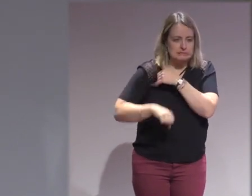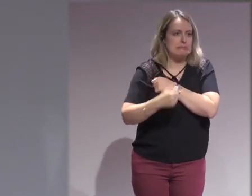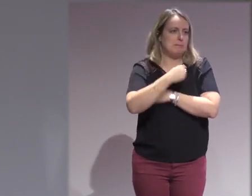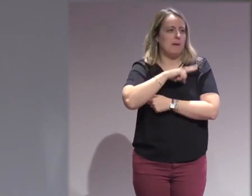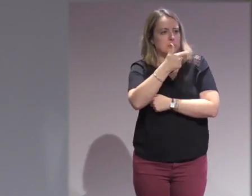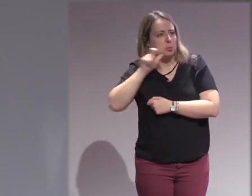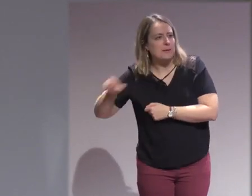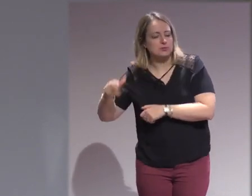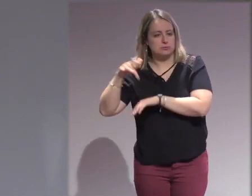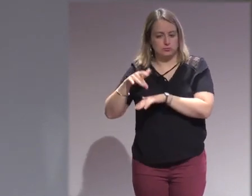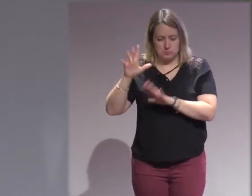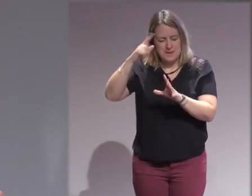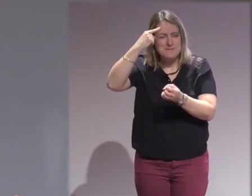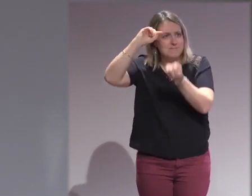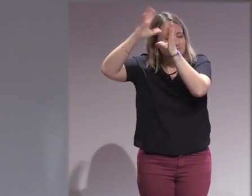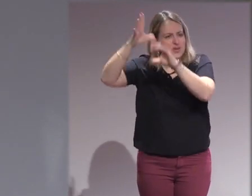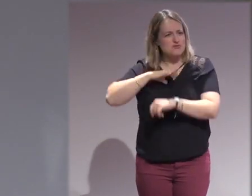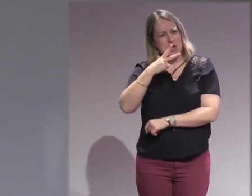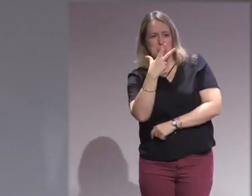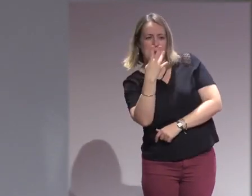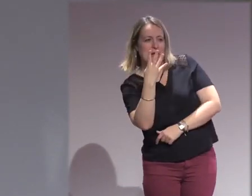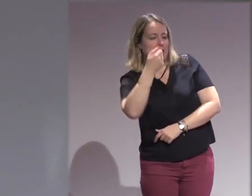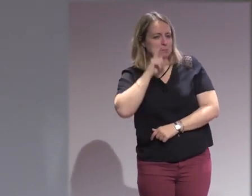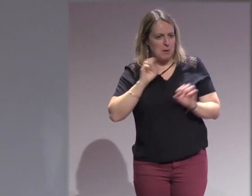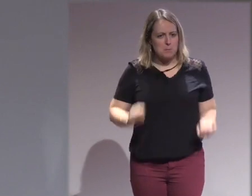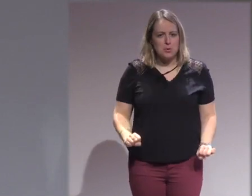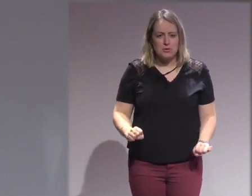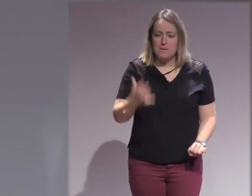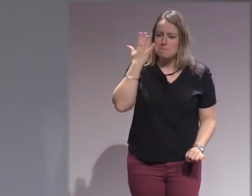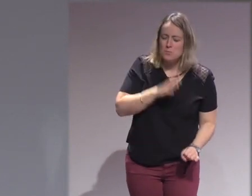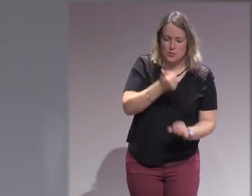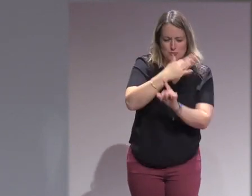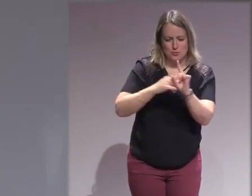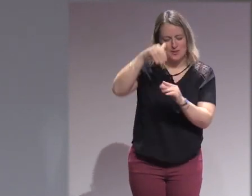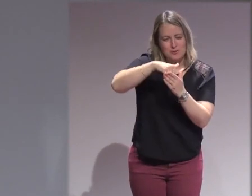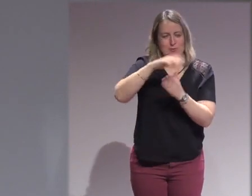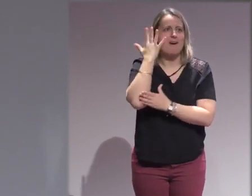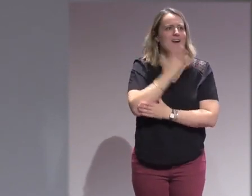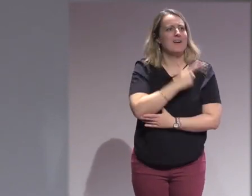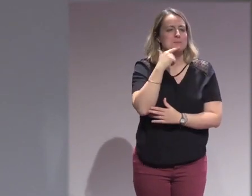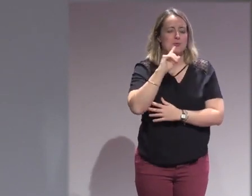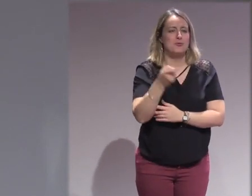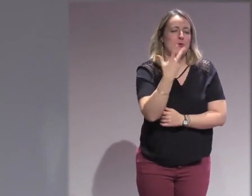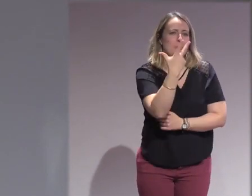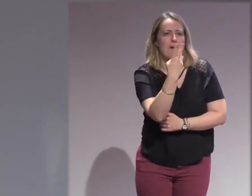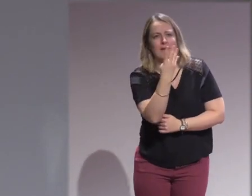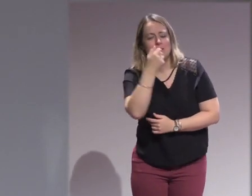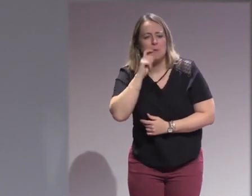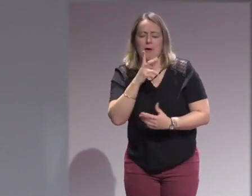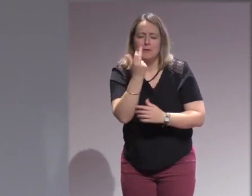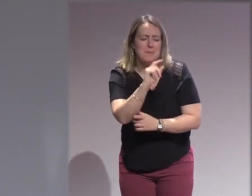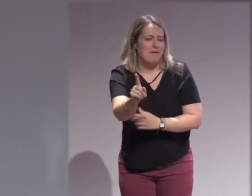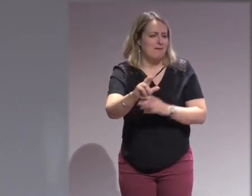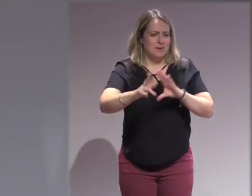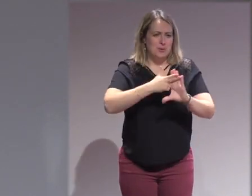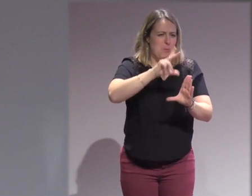serait agréable de pouvoir évoluer dans une société où le fait d'avoir trois ou quatre parents n'est pas une anomalie, n'est pas une chose